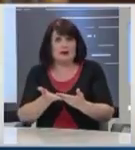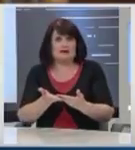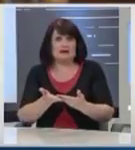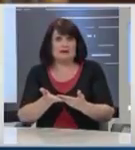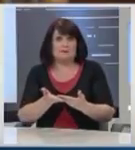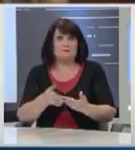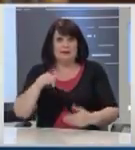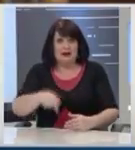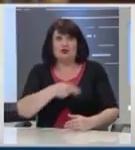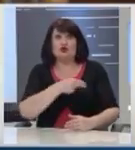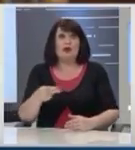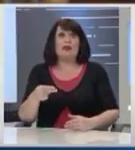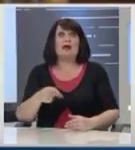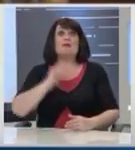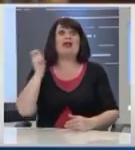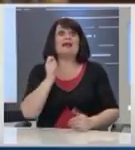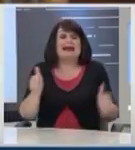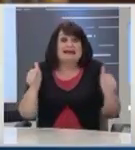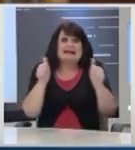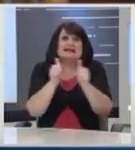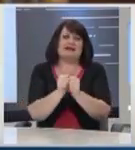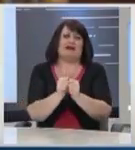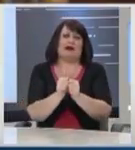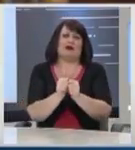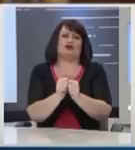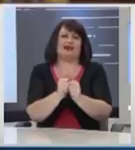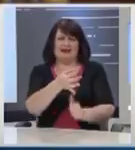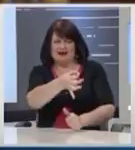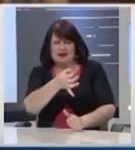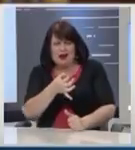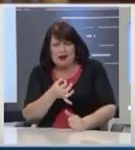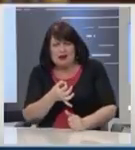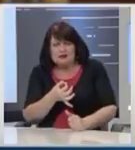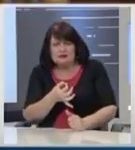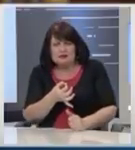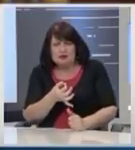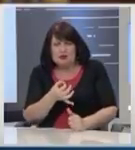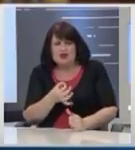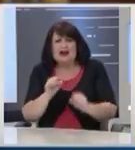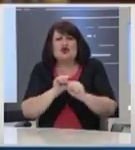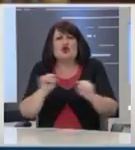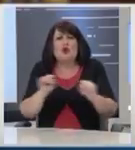την κοινή υπόθεση που λέγεται Εθνική Συμφιλίωση, και να μας λέτε ότι η